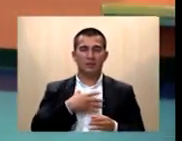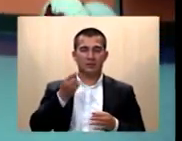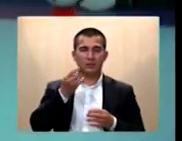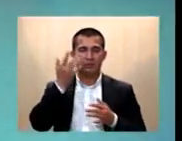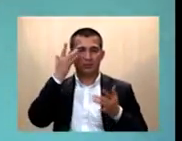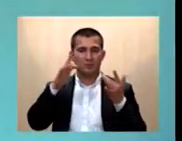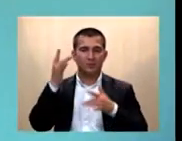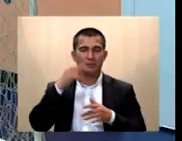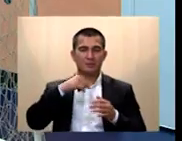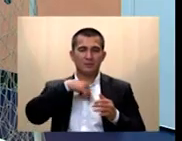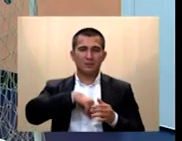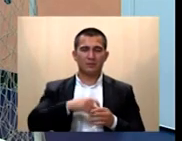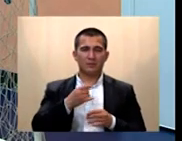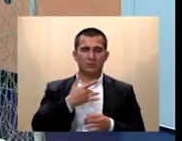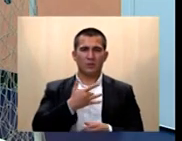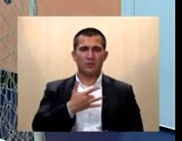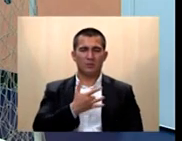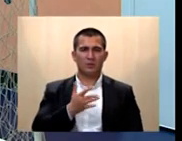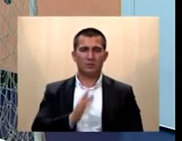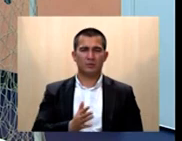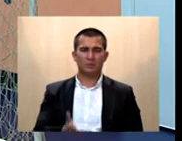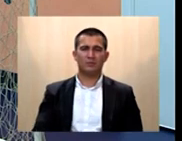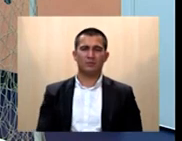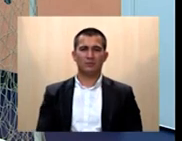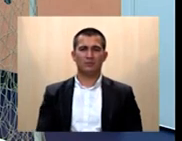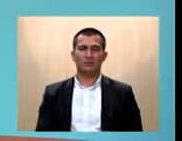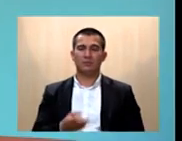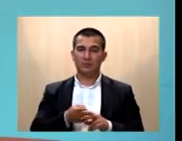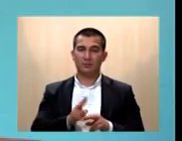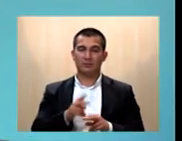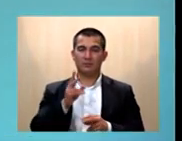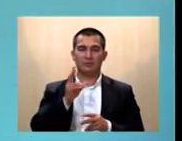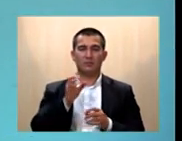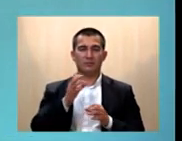organizm, ichki organizmlarimizga yuklamalar ko'proq tushadi.